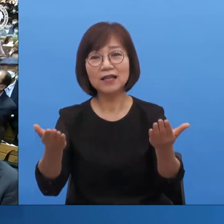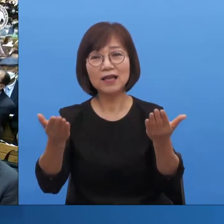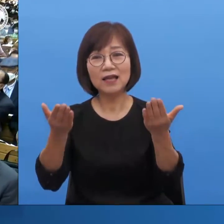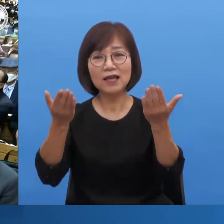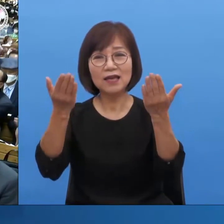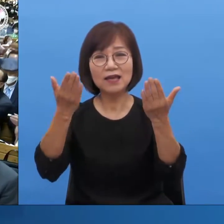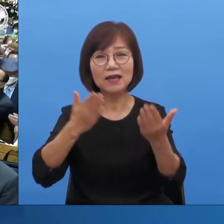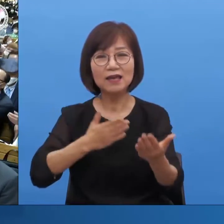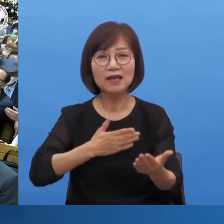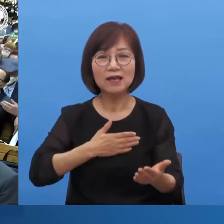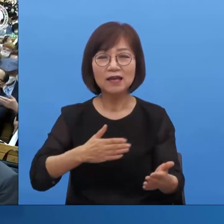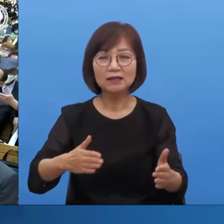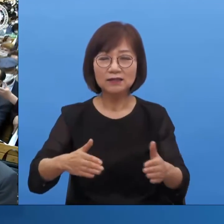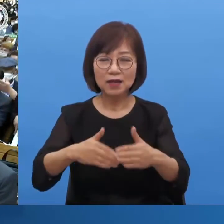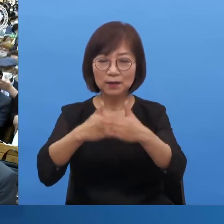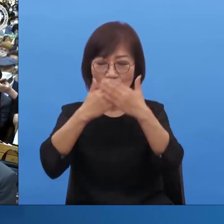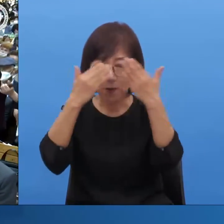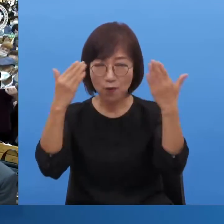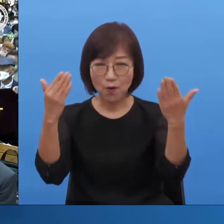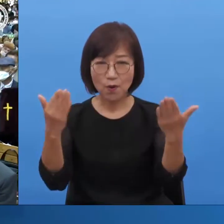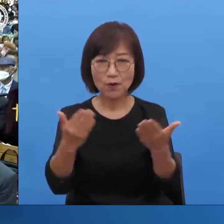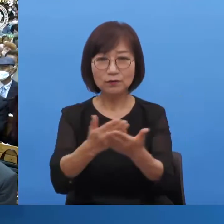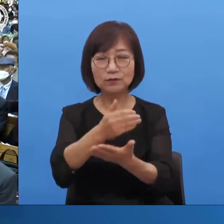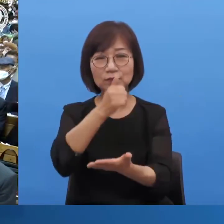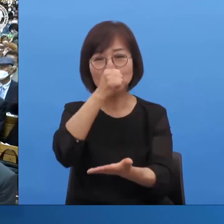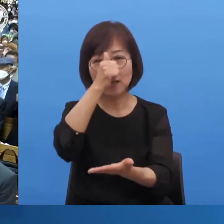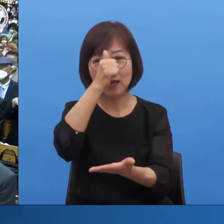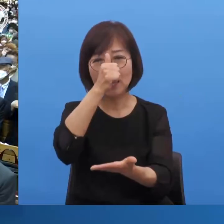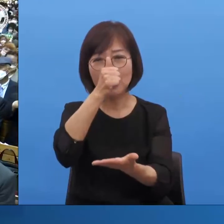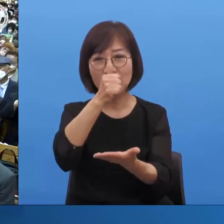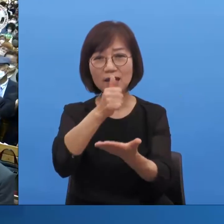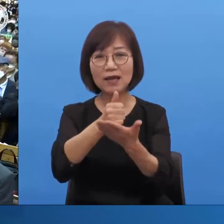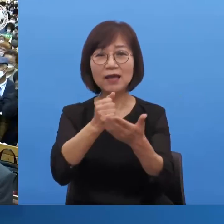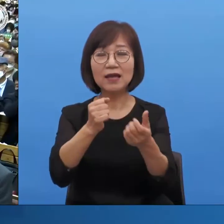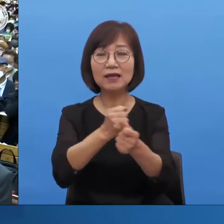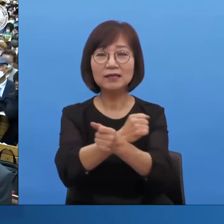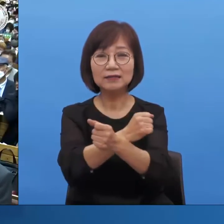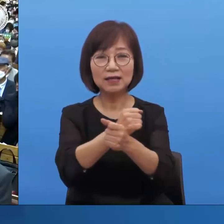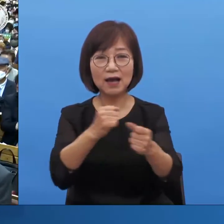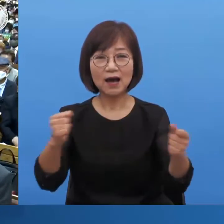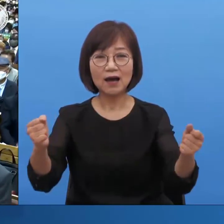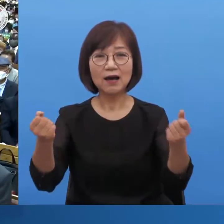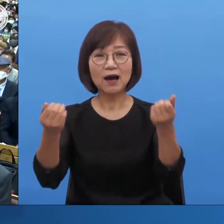찬양하세. 내 모든 죄